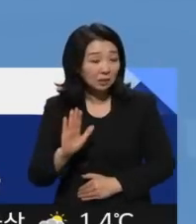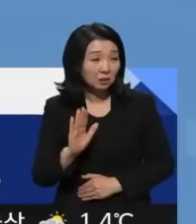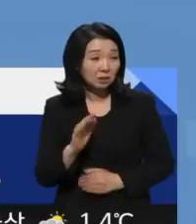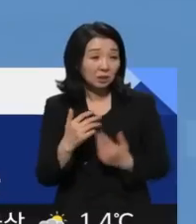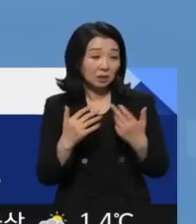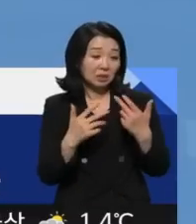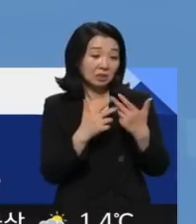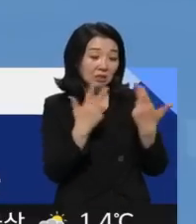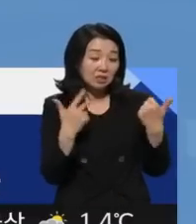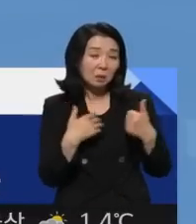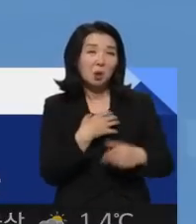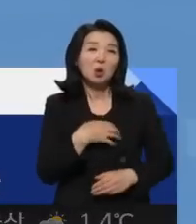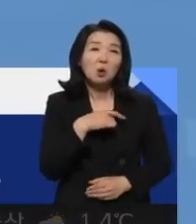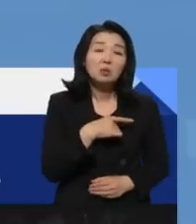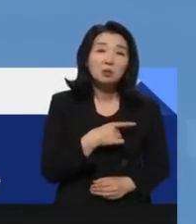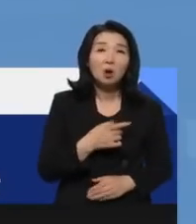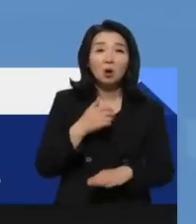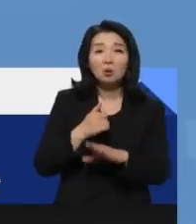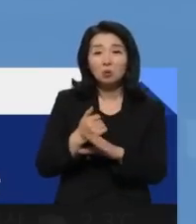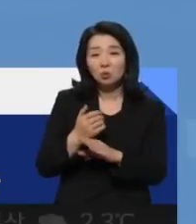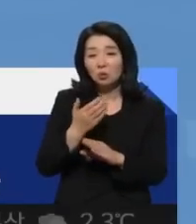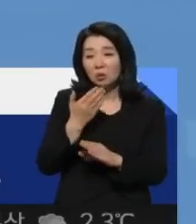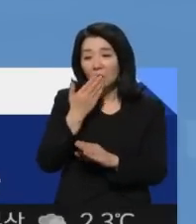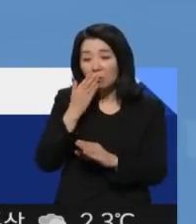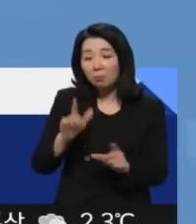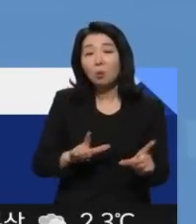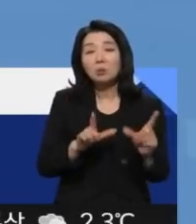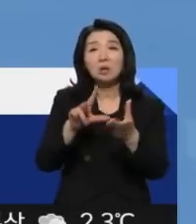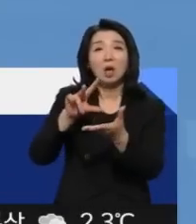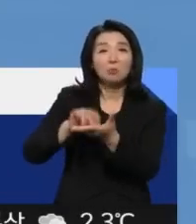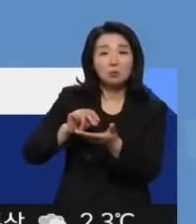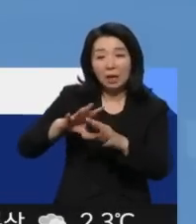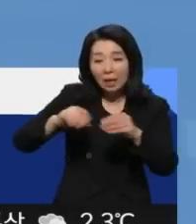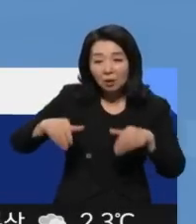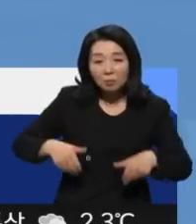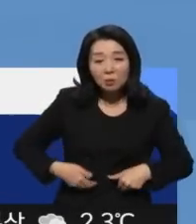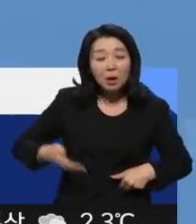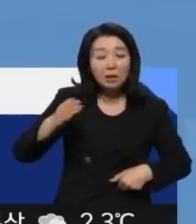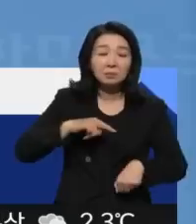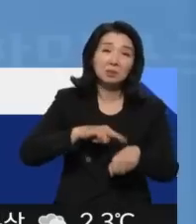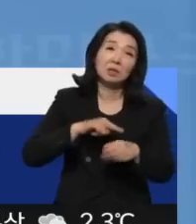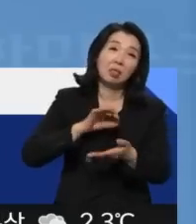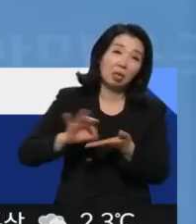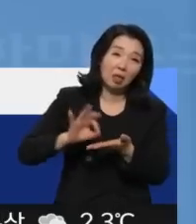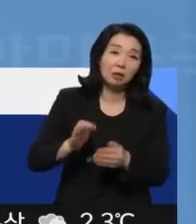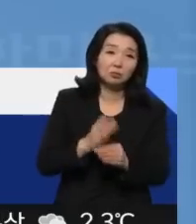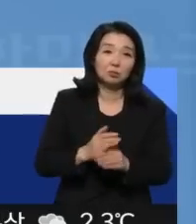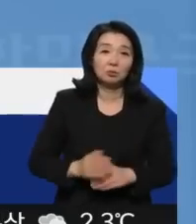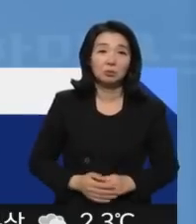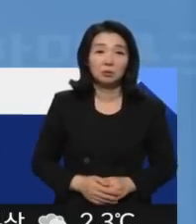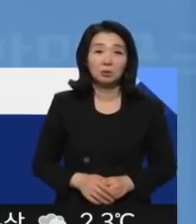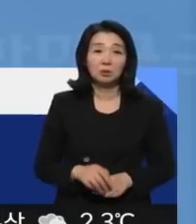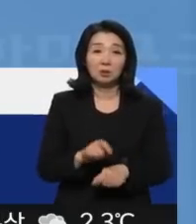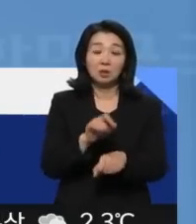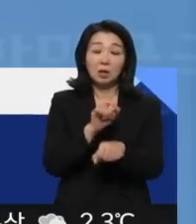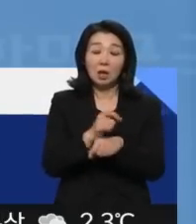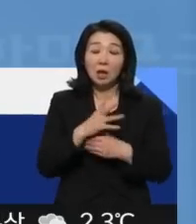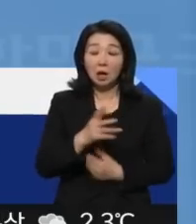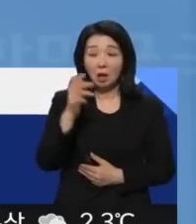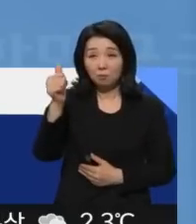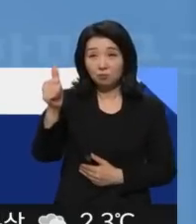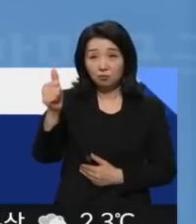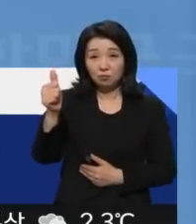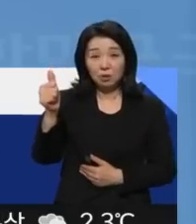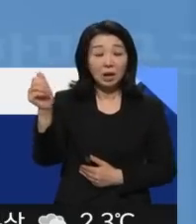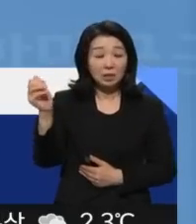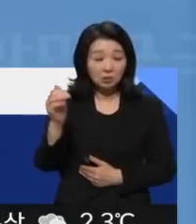이재명 걱정에 민생 예산을 처리해야 하는 시간을 다 허비하고 있습니다. 행안부 장관이 아니라 이재명